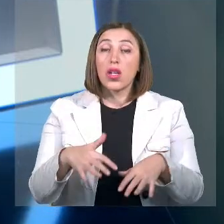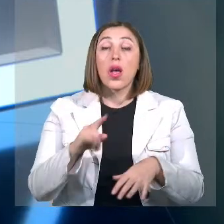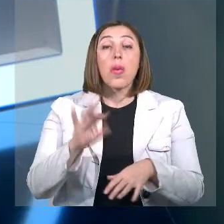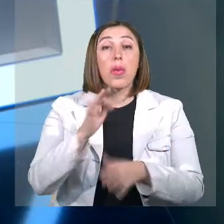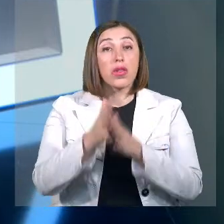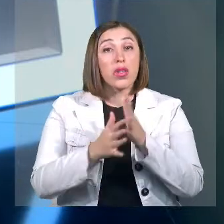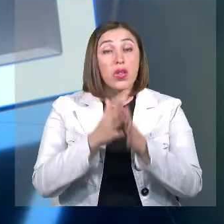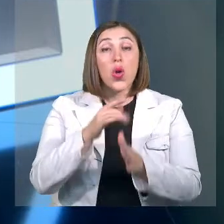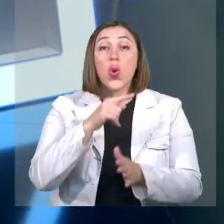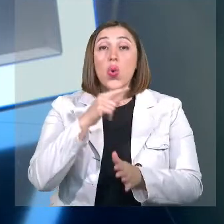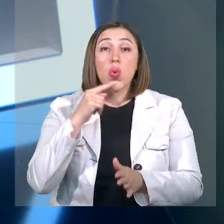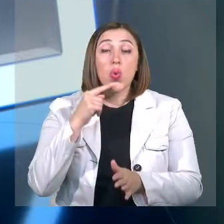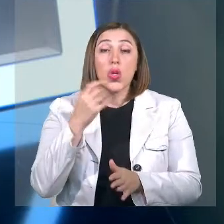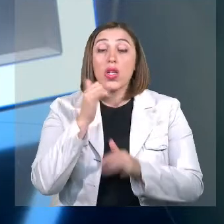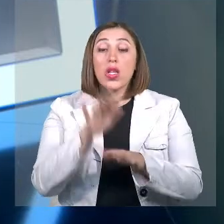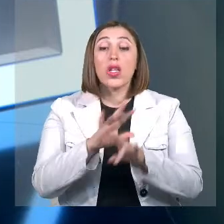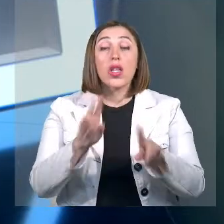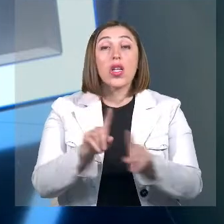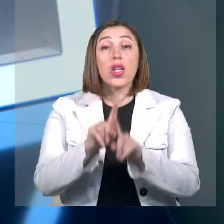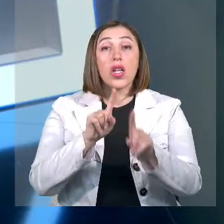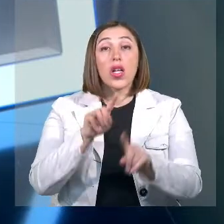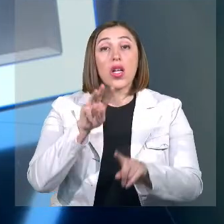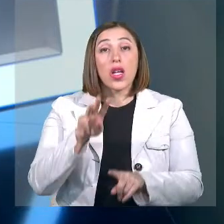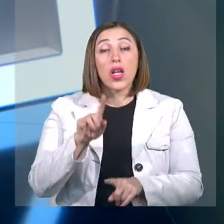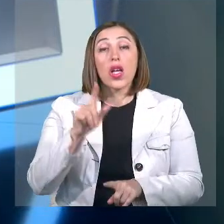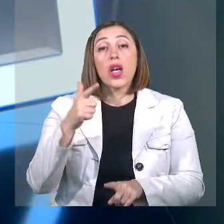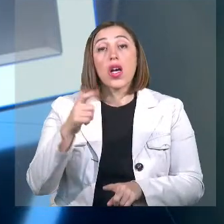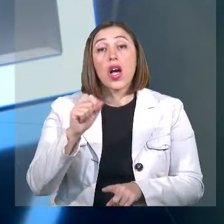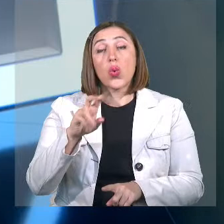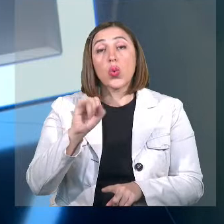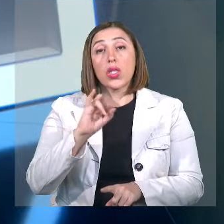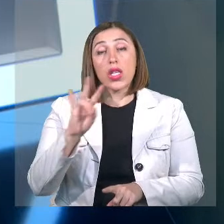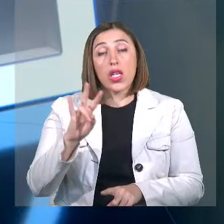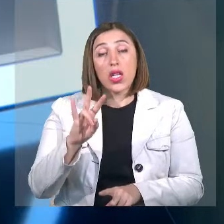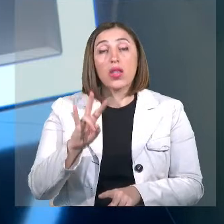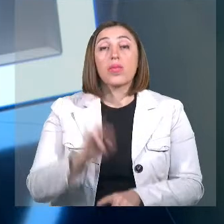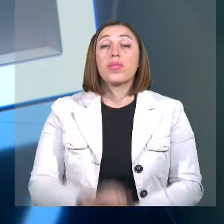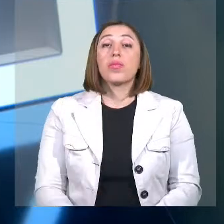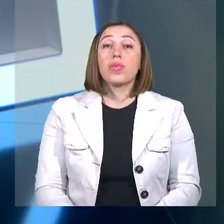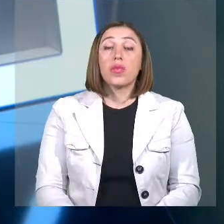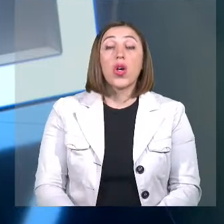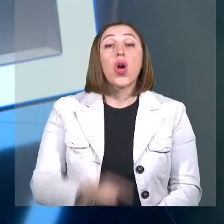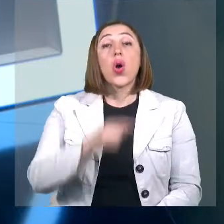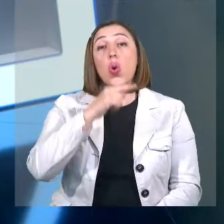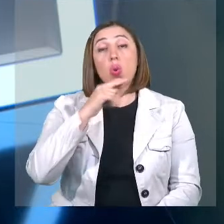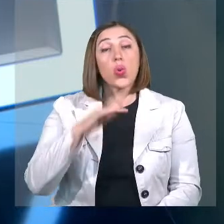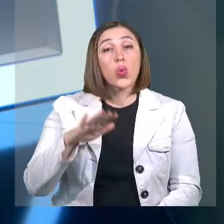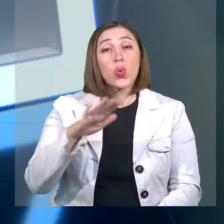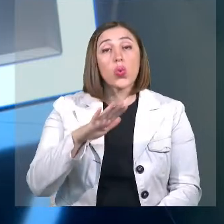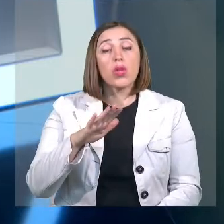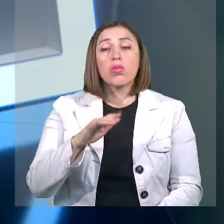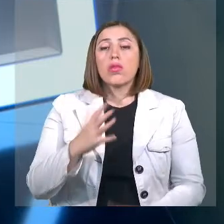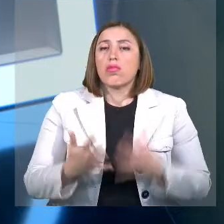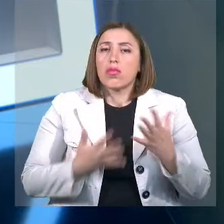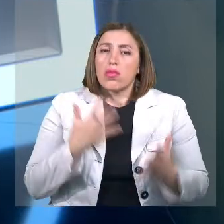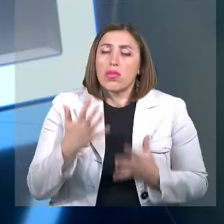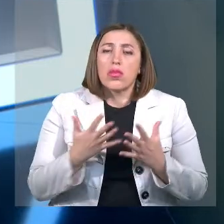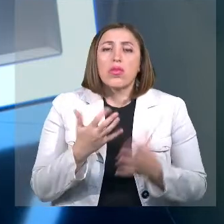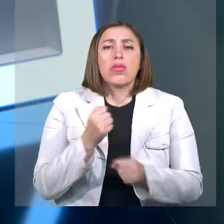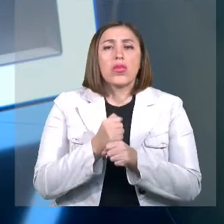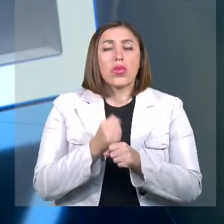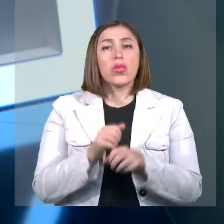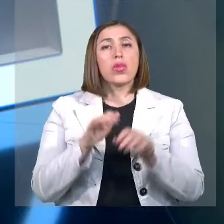ասում է Ռուսաստանի փոխարտ գործնախարար Միխայել Գալուզինը, հայտարարելով, թե ռուսական կողմը եռանդուն ջանքեր է